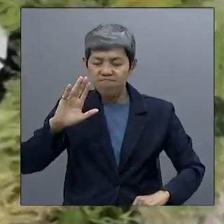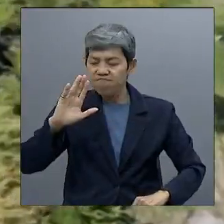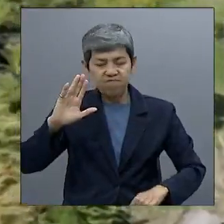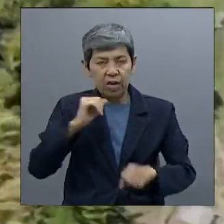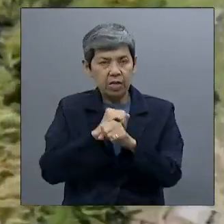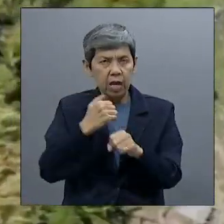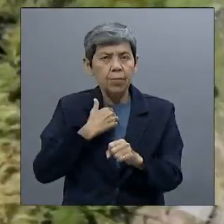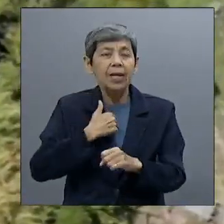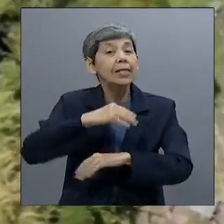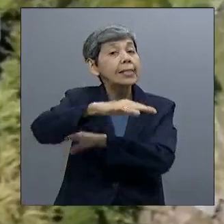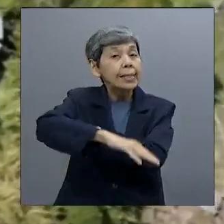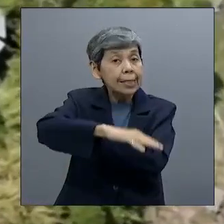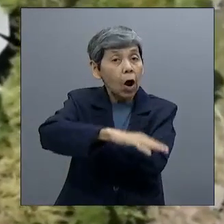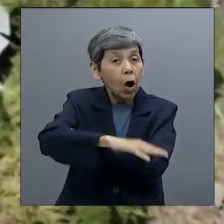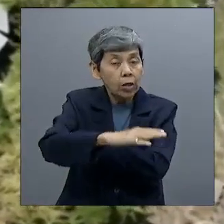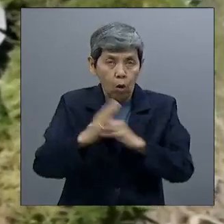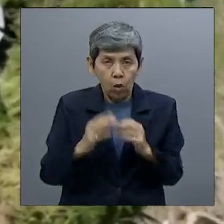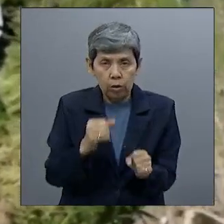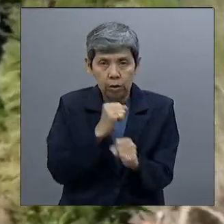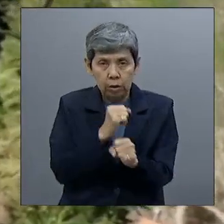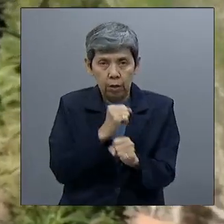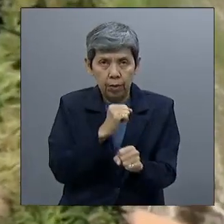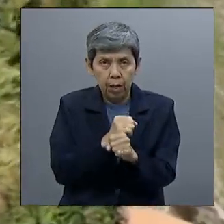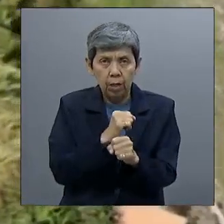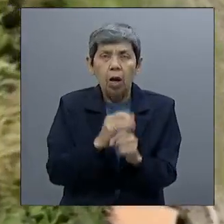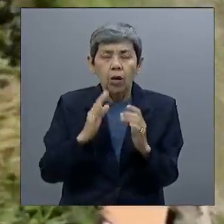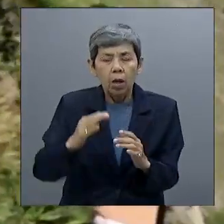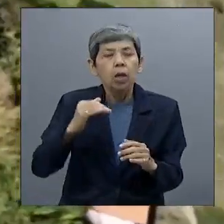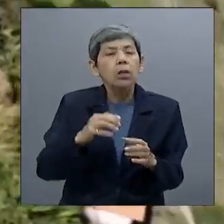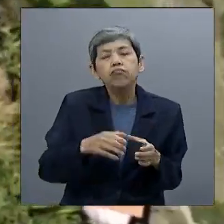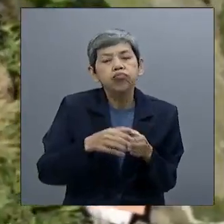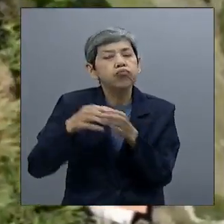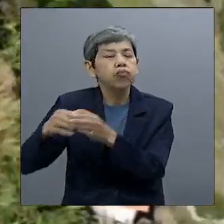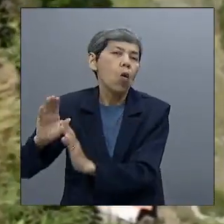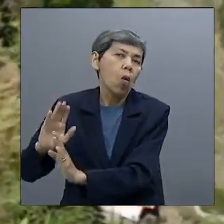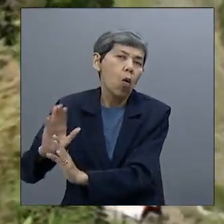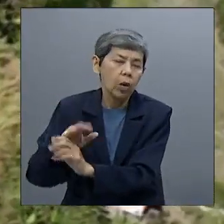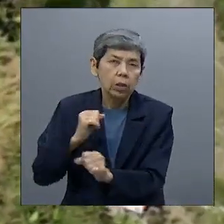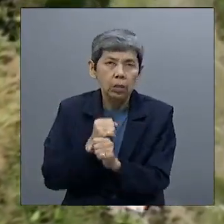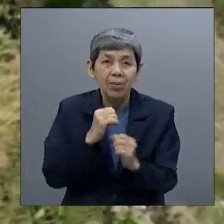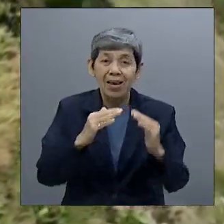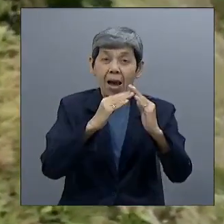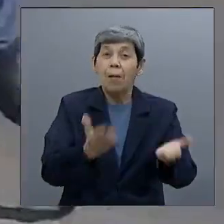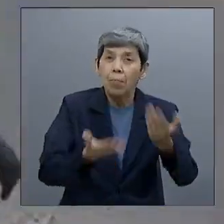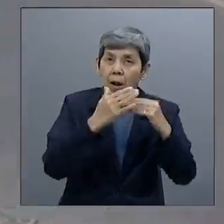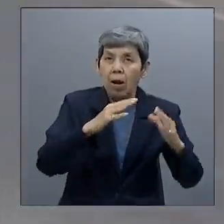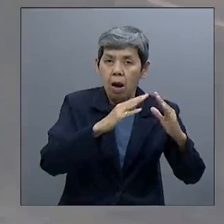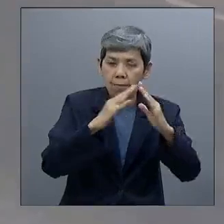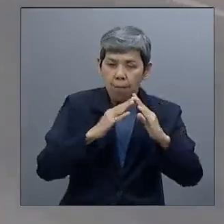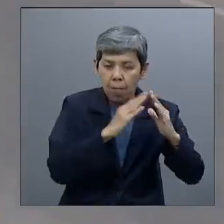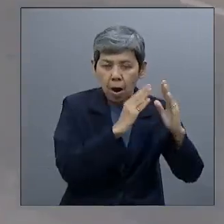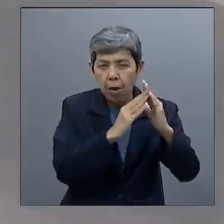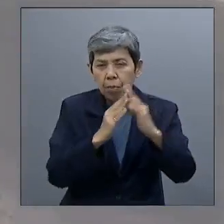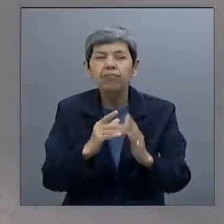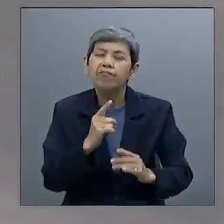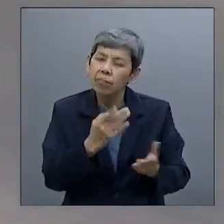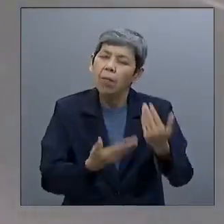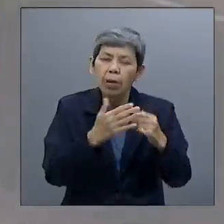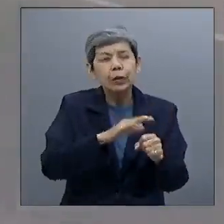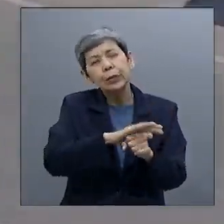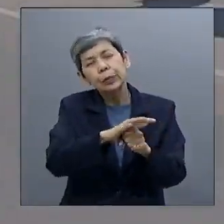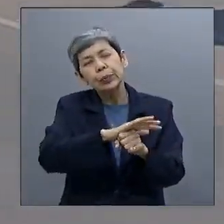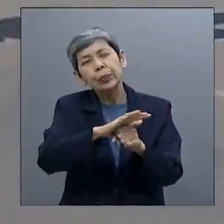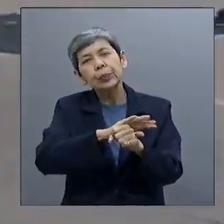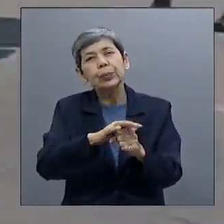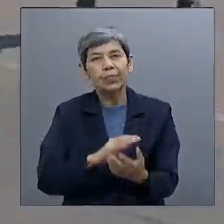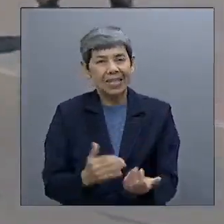ระทั่งช่วงเย็นเจ้าหน้าที่อุทยานจึงได้ถอนกำลังกลับที่ตั้งไปโดยทำการรื้อถอนสิ่งปลูกสร้างได้เพียงบางส่วนเท่านั้น